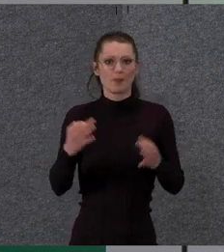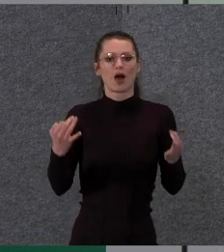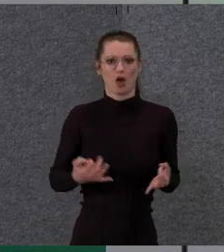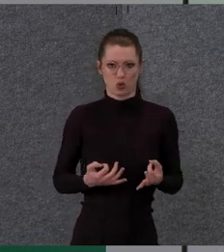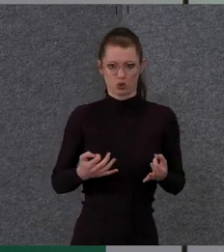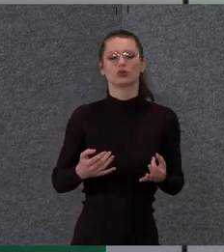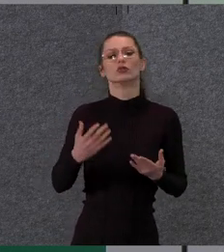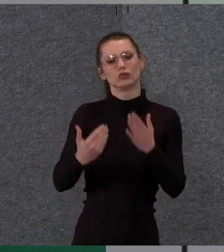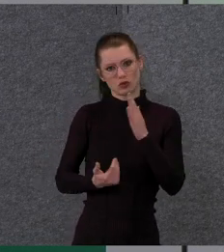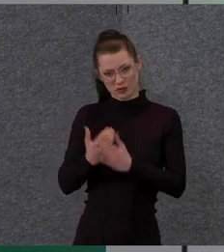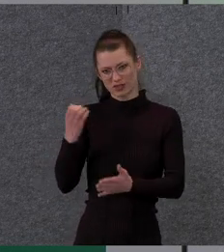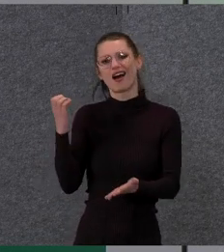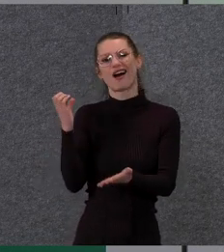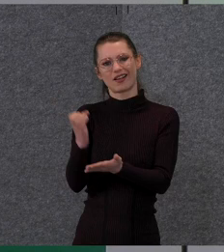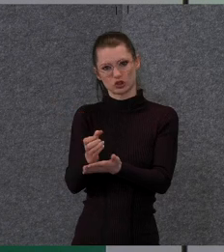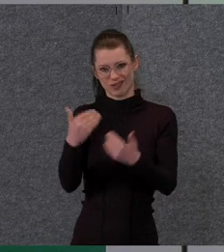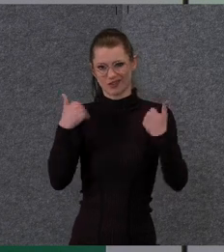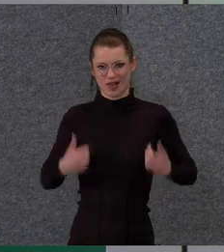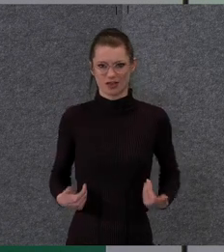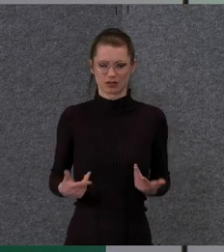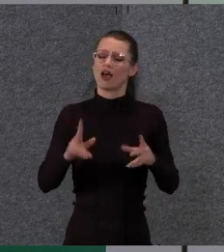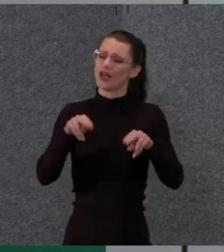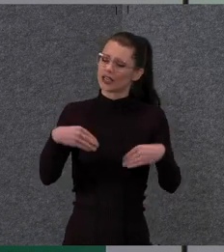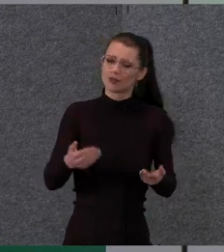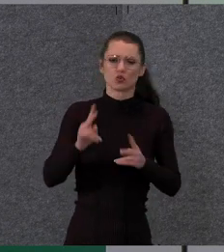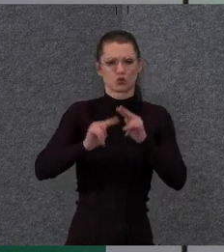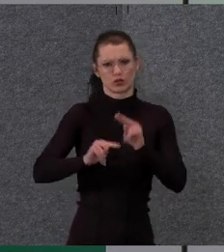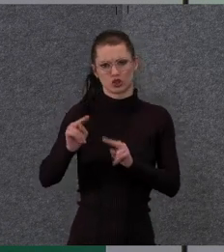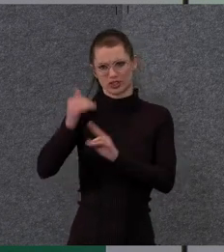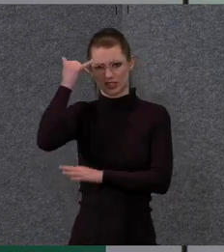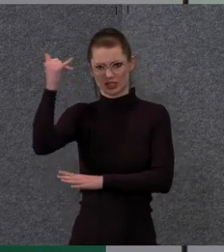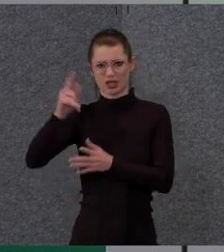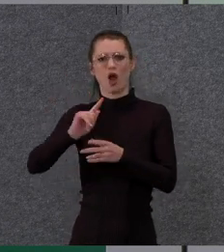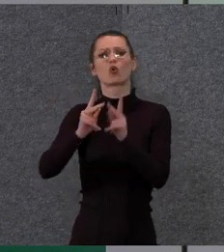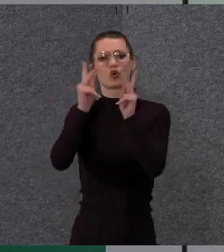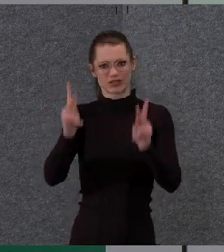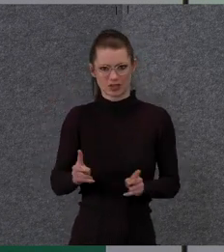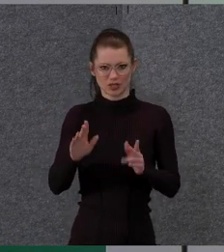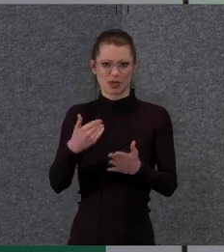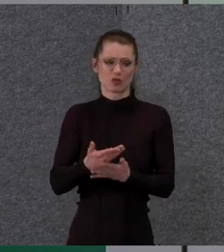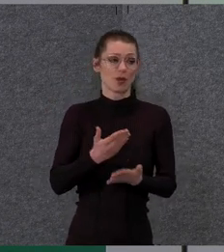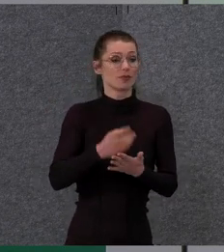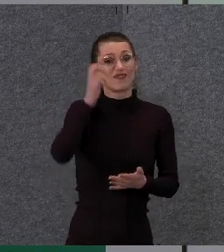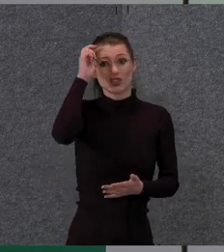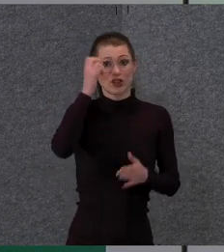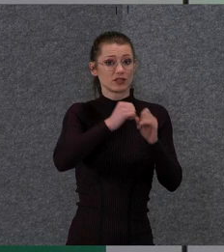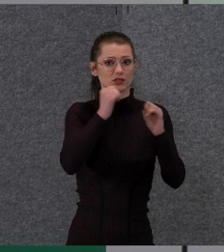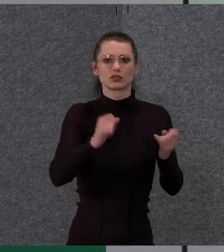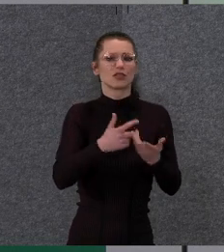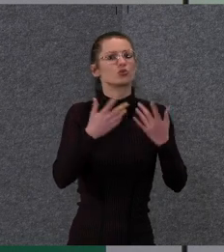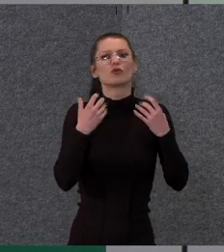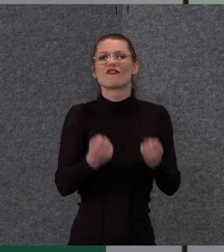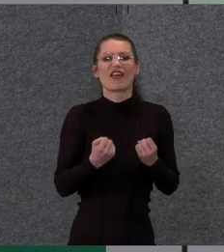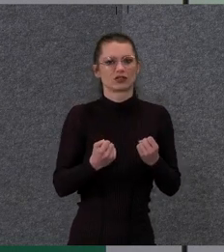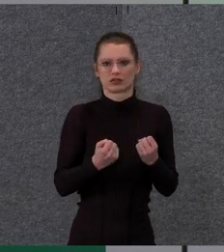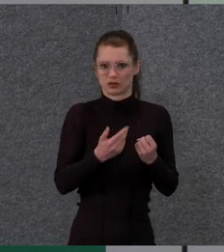Anstellungsverhältnis. Es gibt unterschiedliche Ideen dafür. Es gibt Konzepte. Also unser Wissenschaftssystem ist zum Beispiel nicht in Stein gemeißelt,